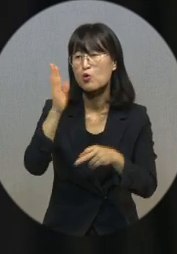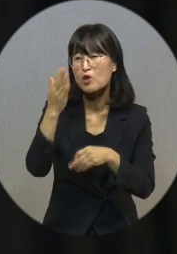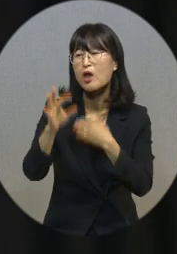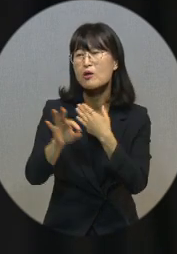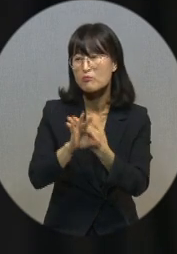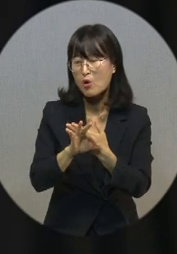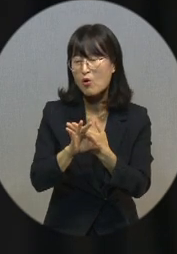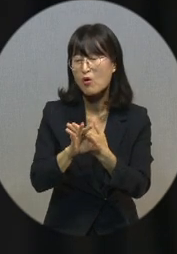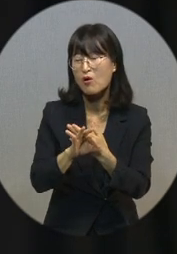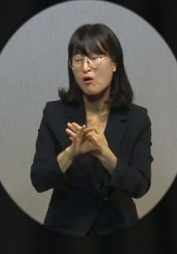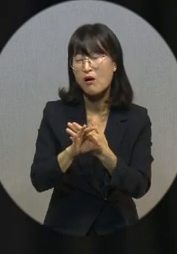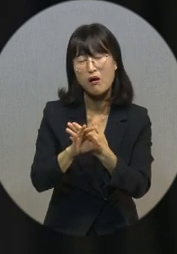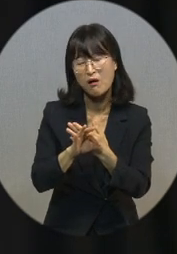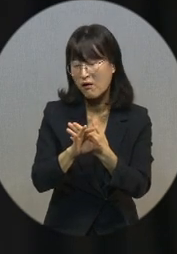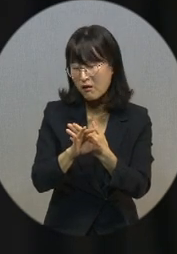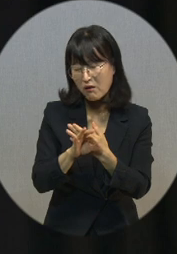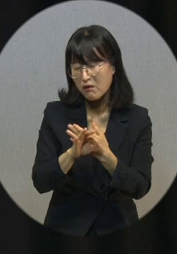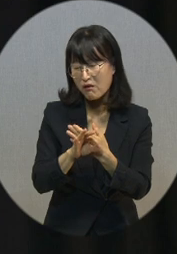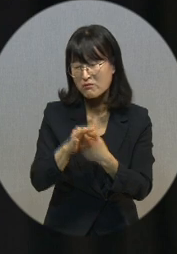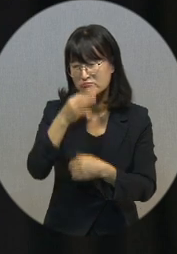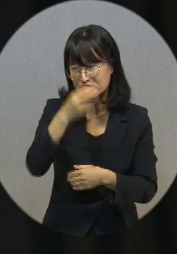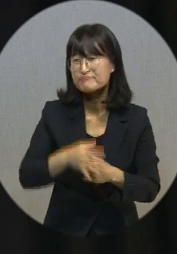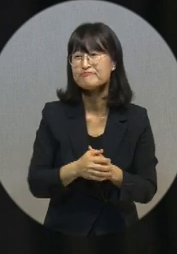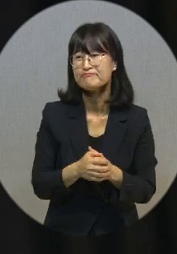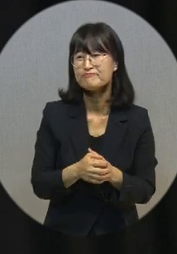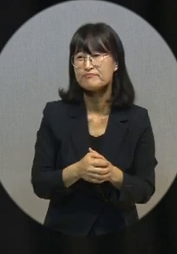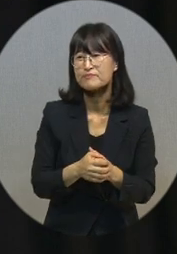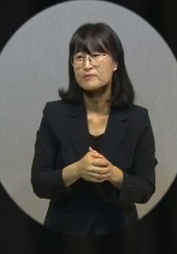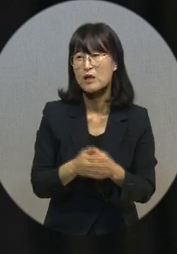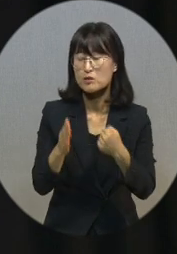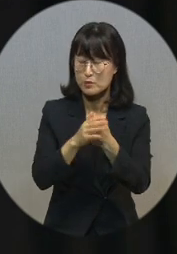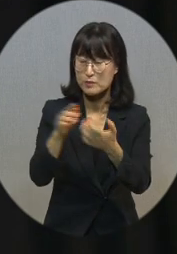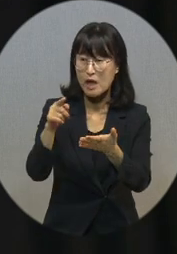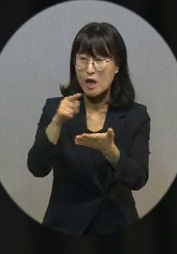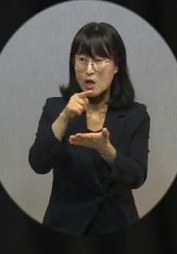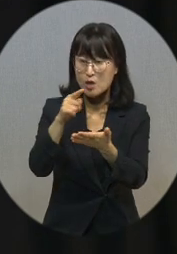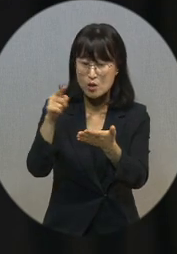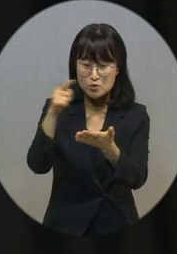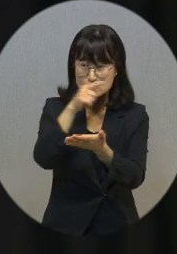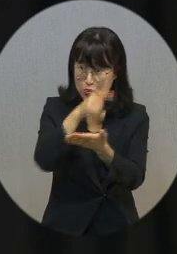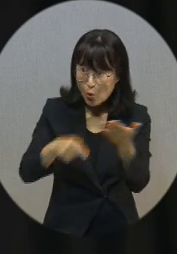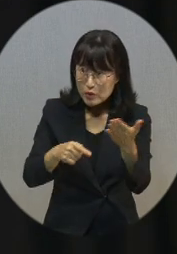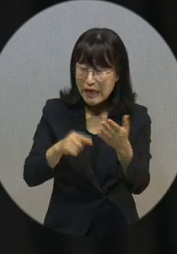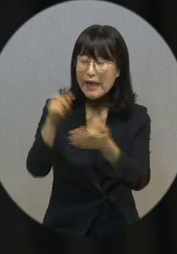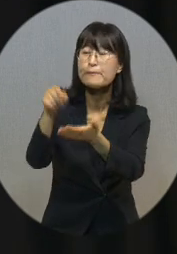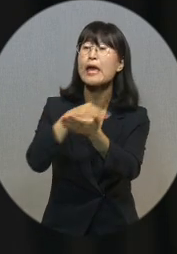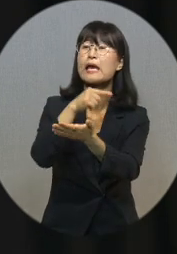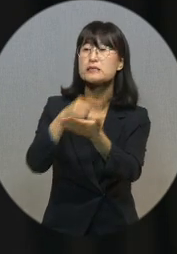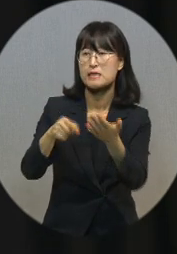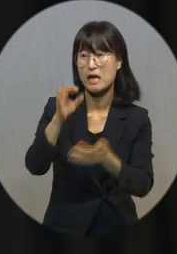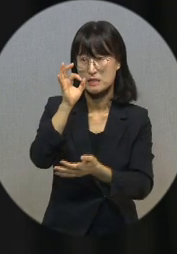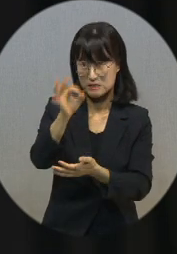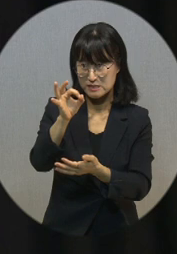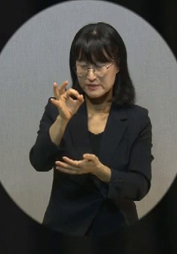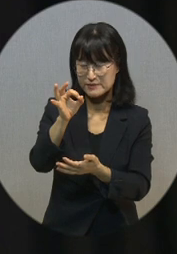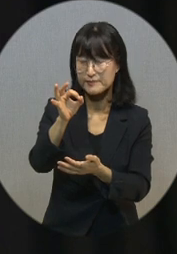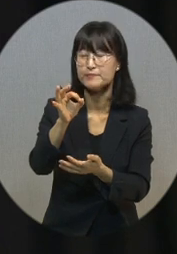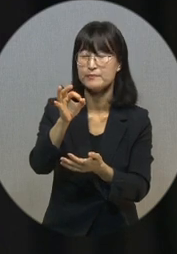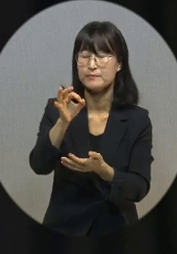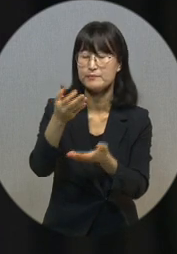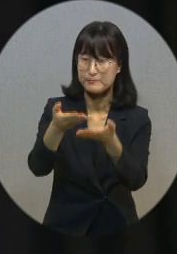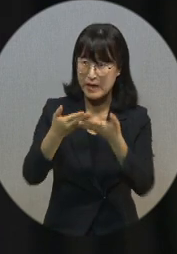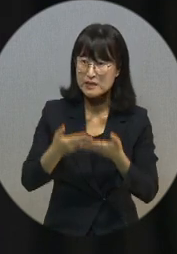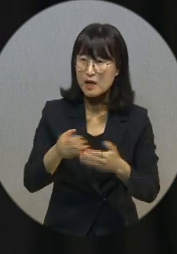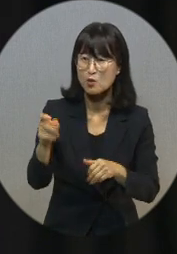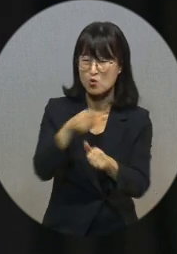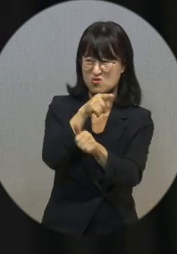그래서 손해배상으로 제가 법적으로 이제 손해배상금을 받아들이는 부분 그리고 네. 이제 그 가해자